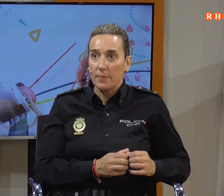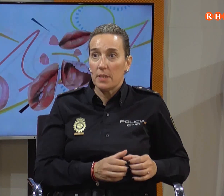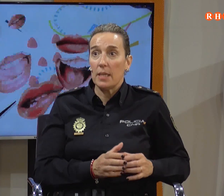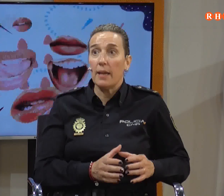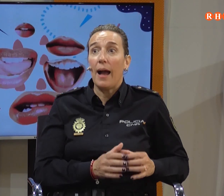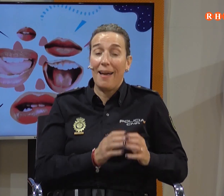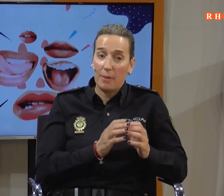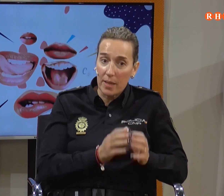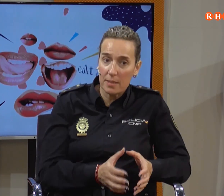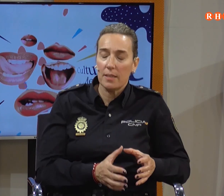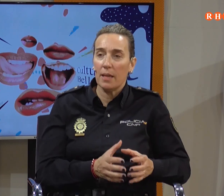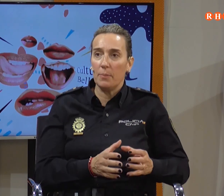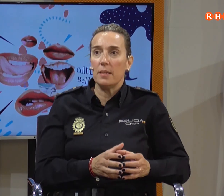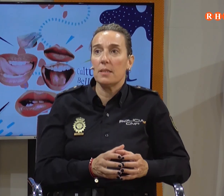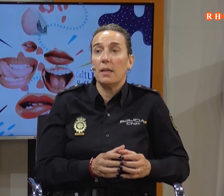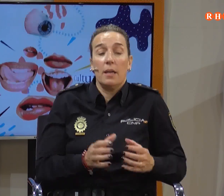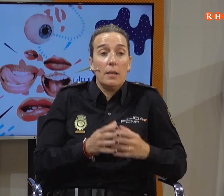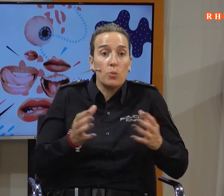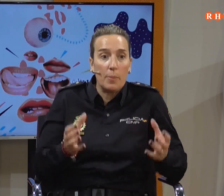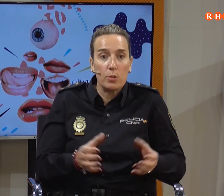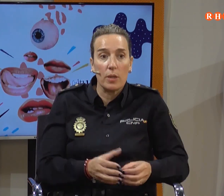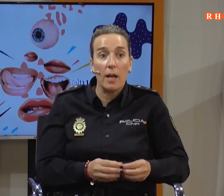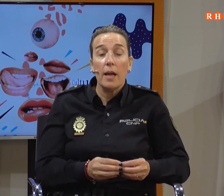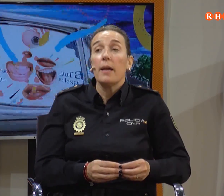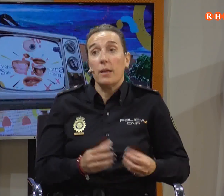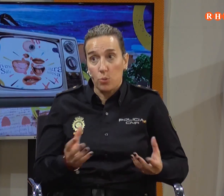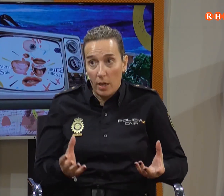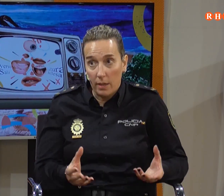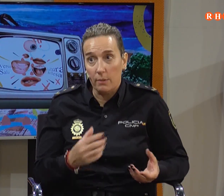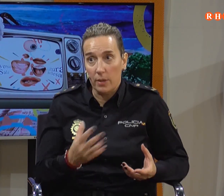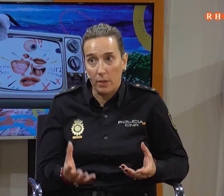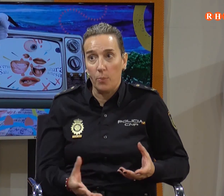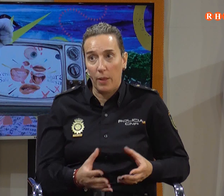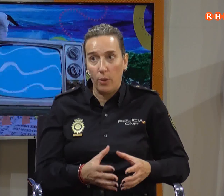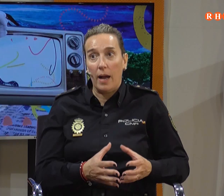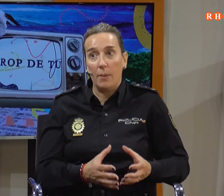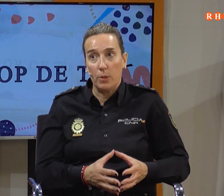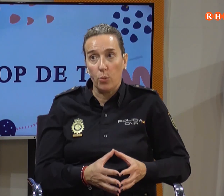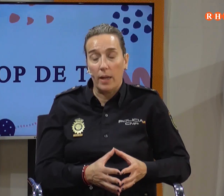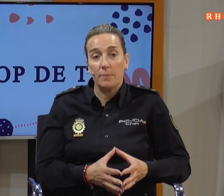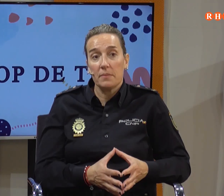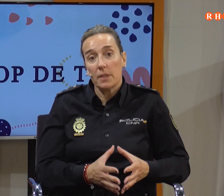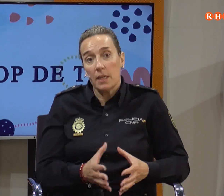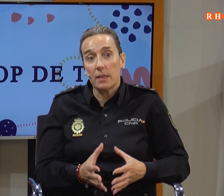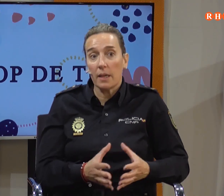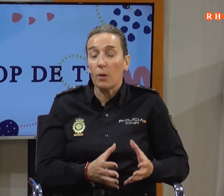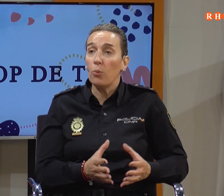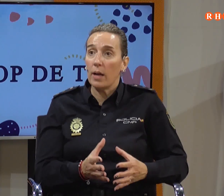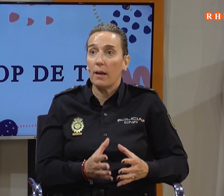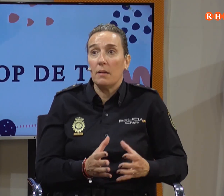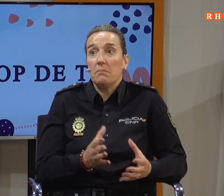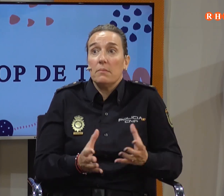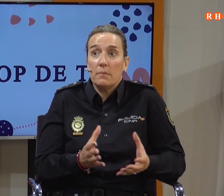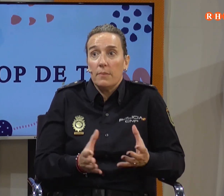fet. Si a més hem vist que és una persona que no és una compradora habitual i té